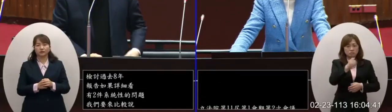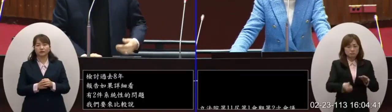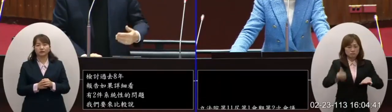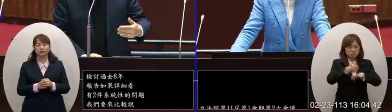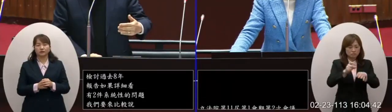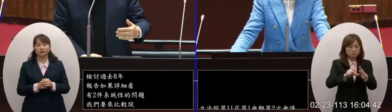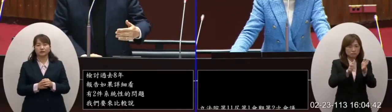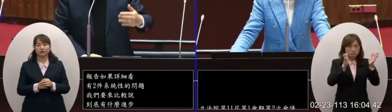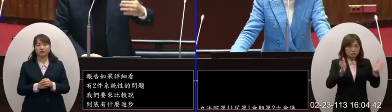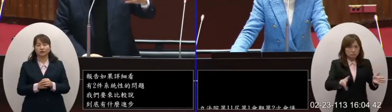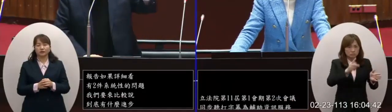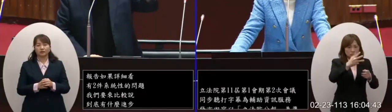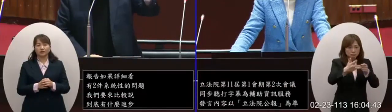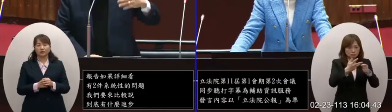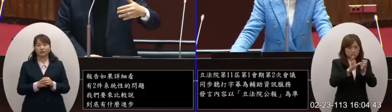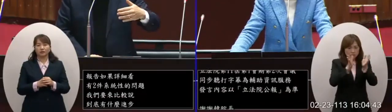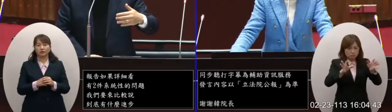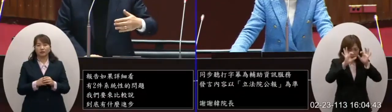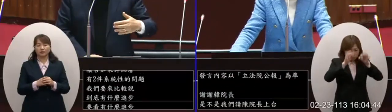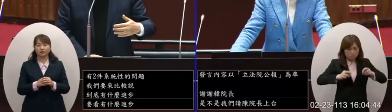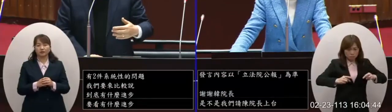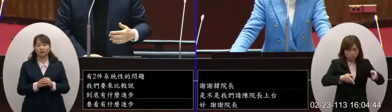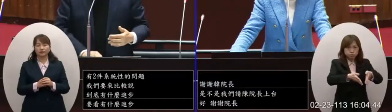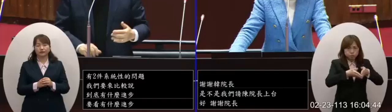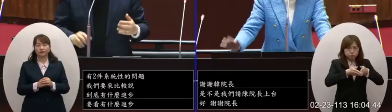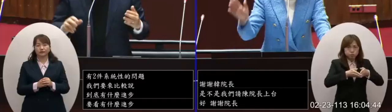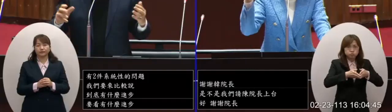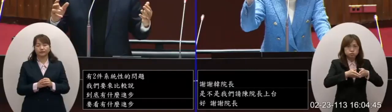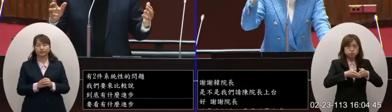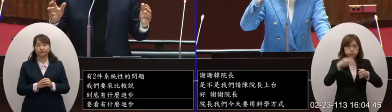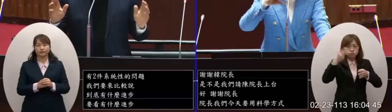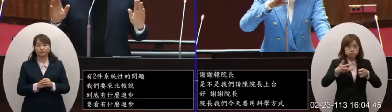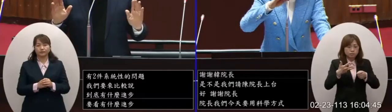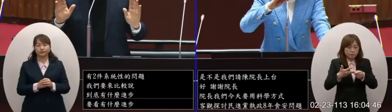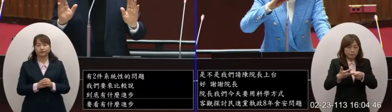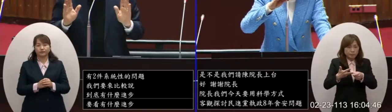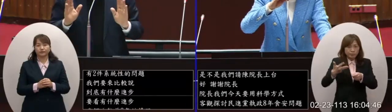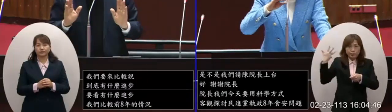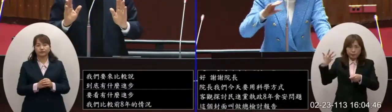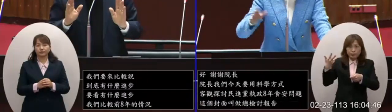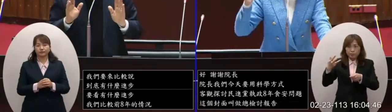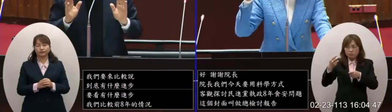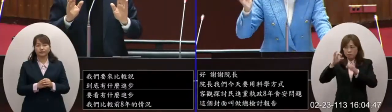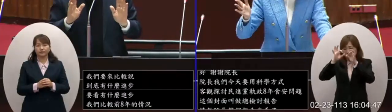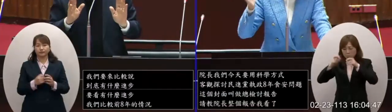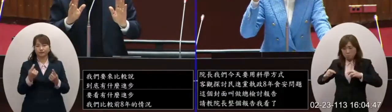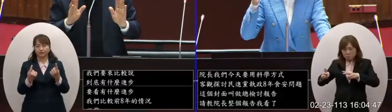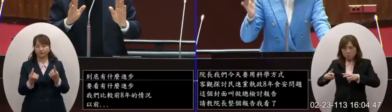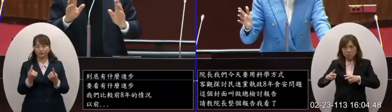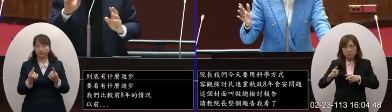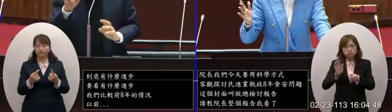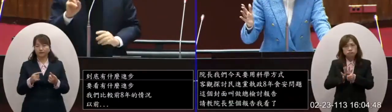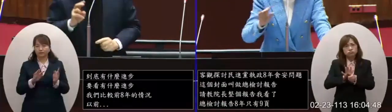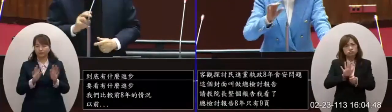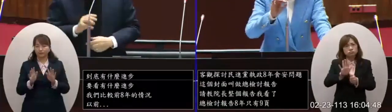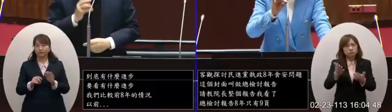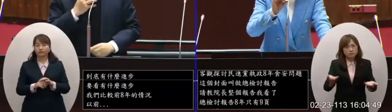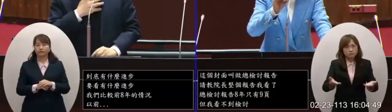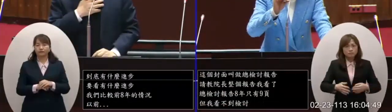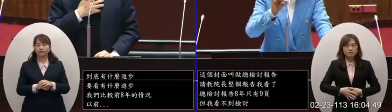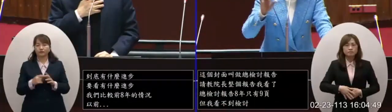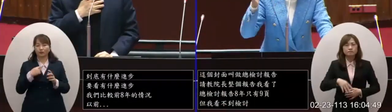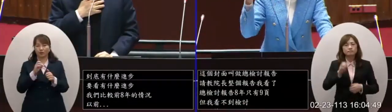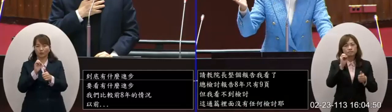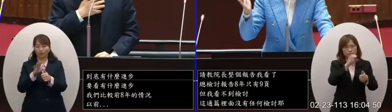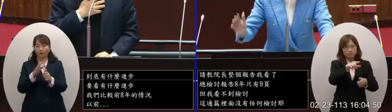跟自己做比较嘛。 没有 检讨八年前有意义吗？好，来院长，我们切入正题哈。 比较， 我就让你看到说你这